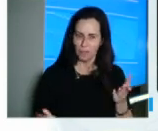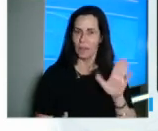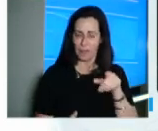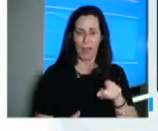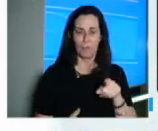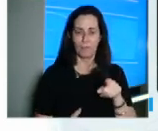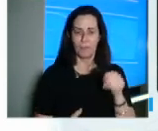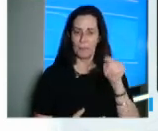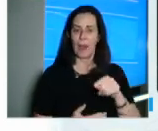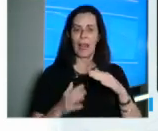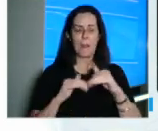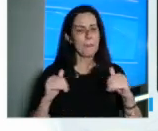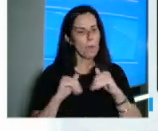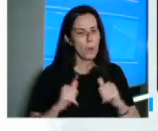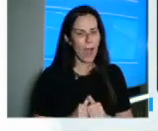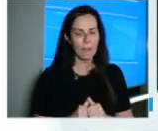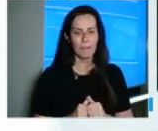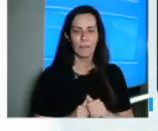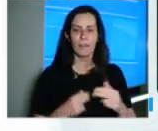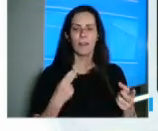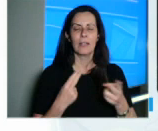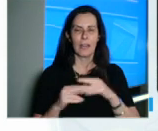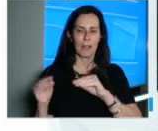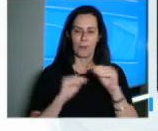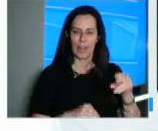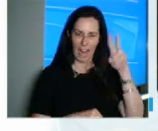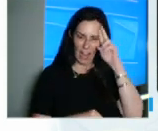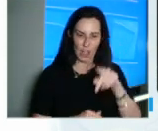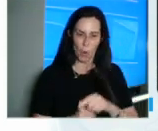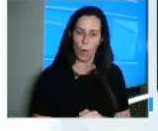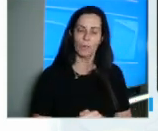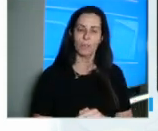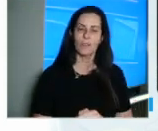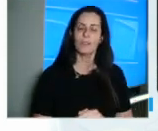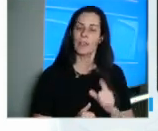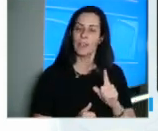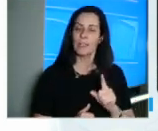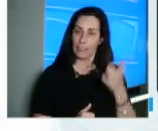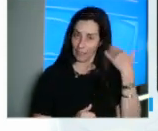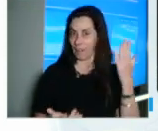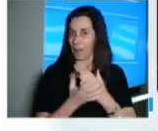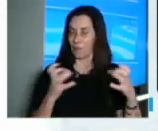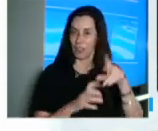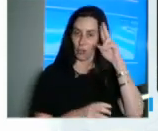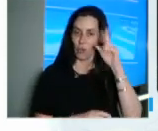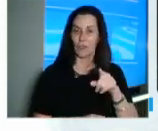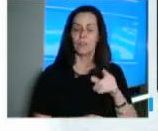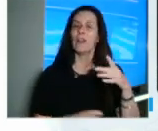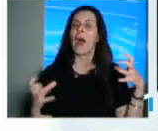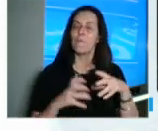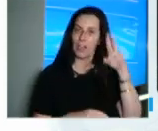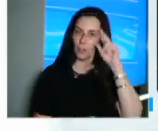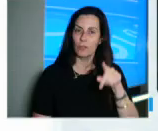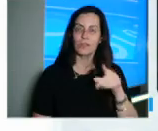גם היא הופיעה בחגיגות המימונה. כנראה לקראת המעבר לליכוד, היא כנראה זוכרת, היא הייתה במפלגת הליכוד, זוכרת שהמפלגה